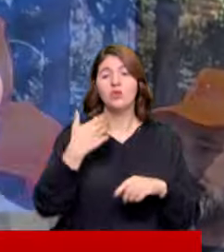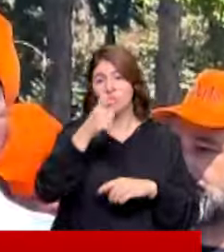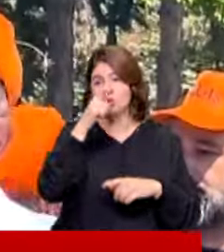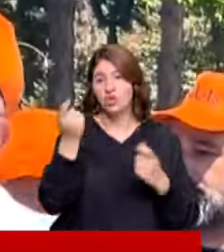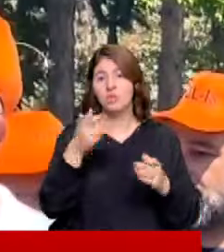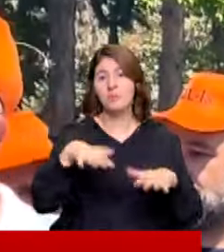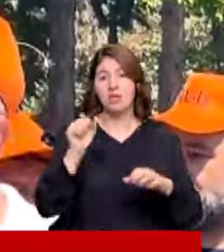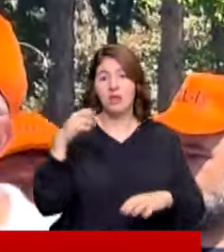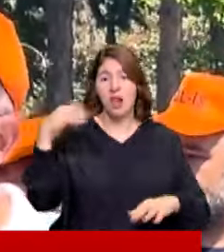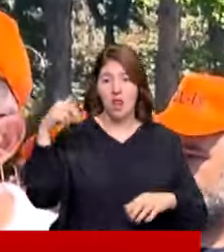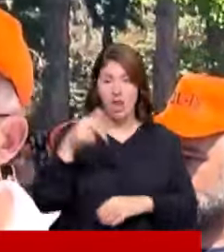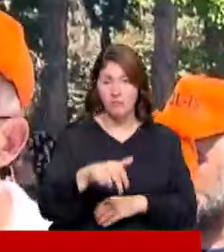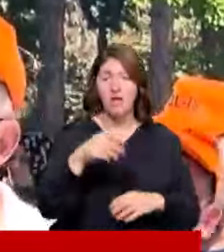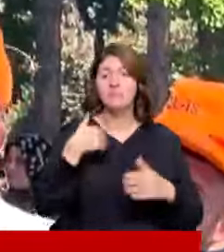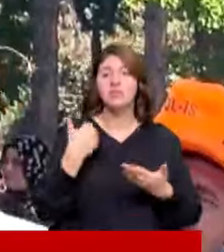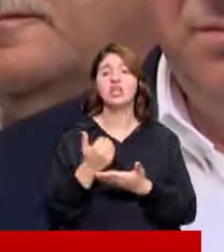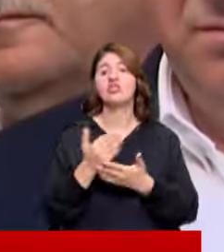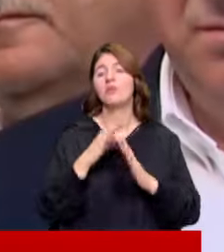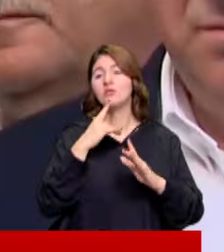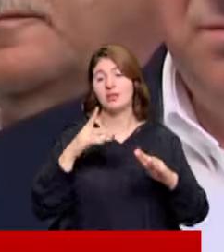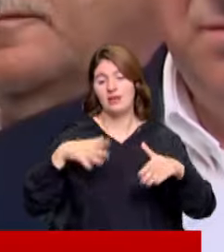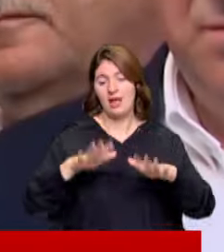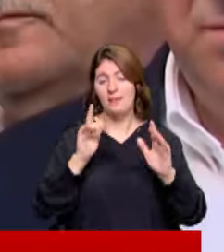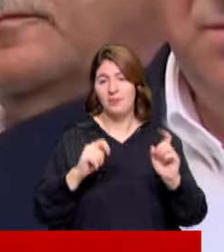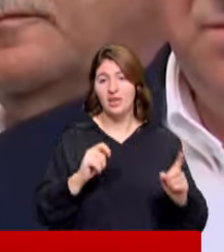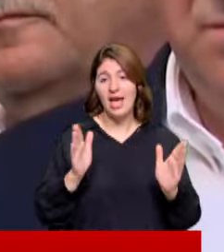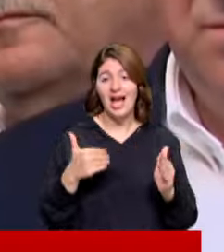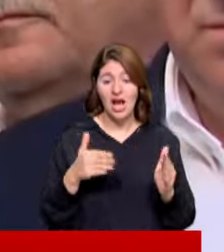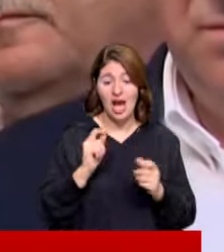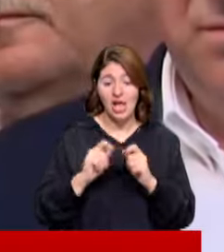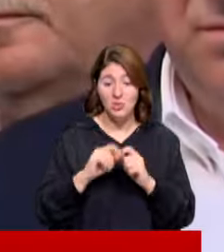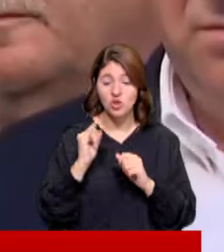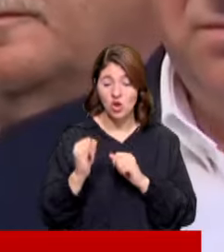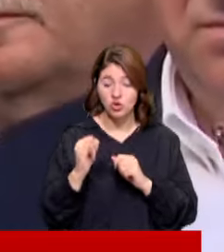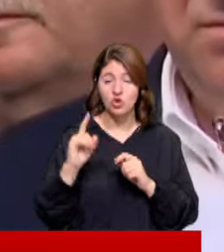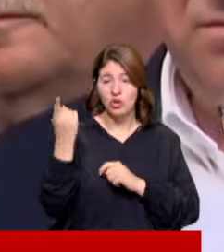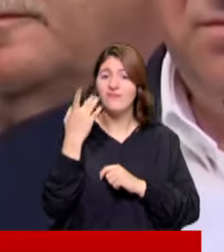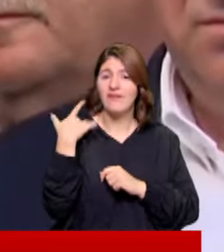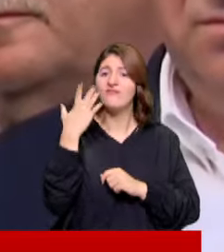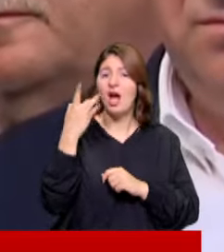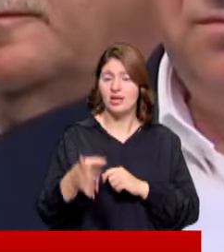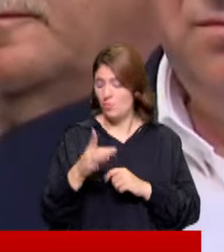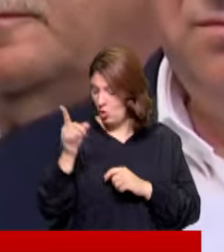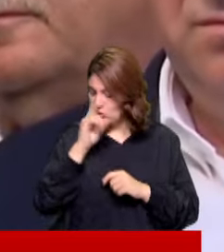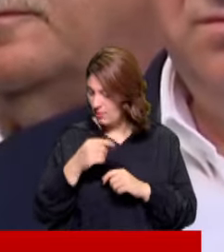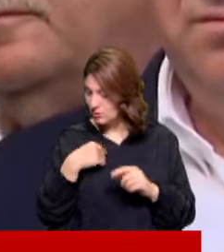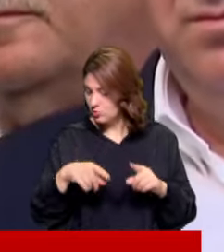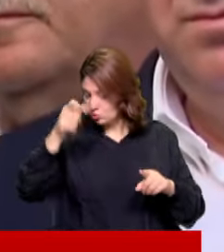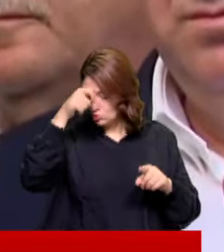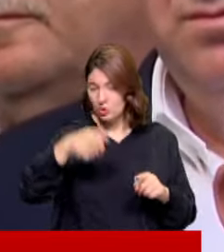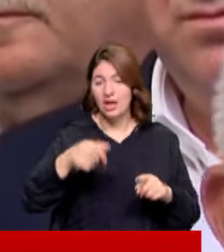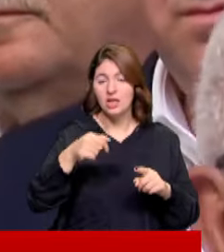İş meydanlarda geçinemiyoruz eylemi yaptı sendika. Ekonominin kötü yönetildiğinde farkındayım. Onun için biz bu